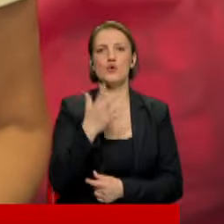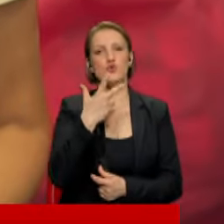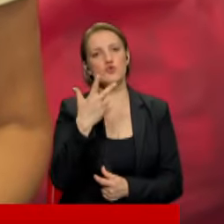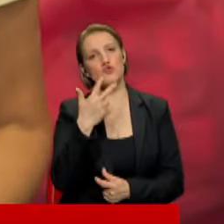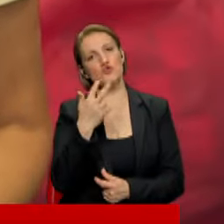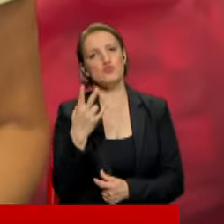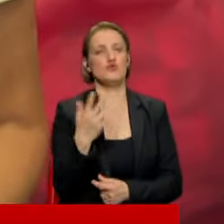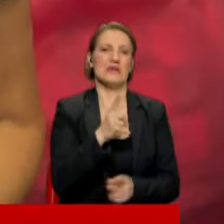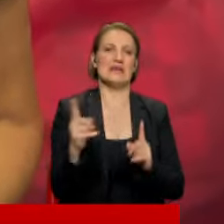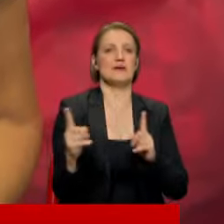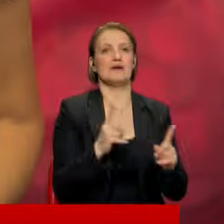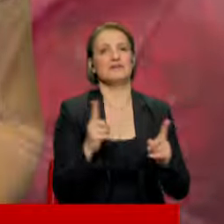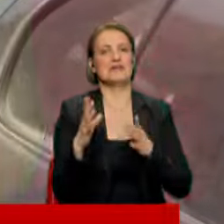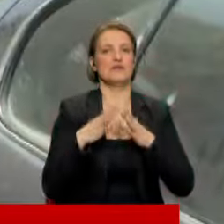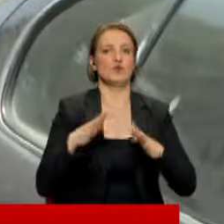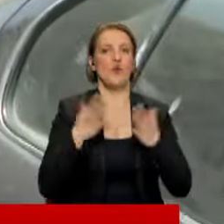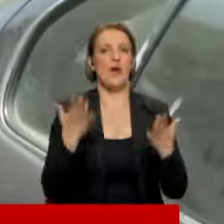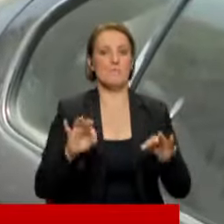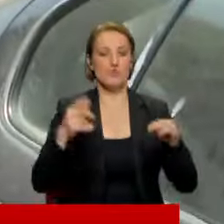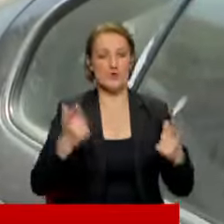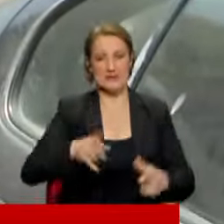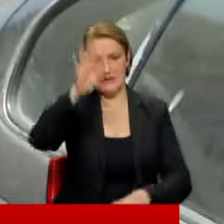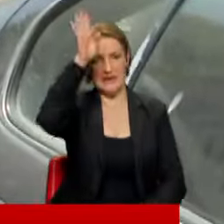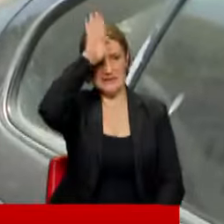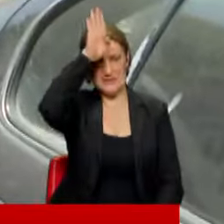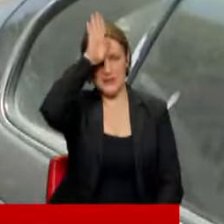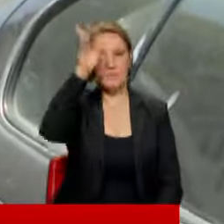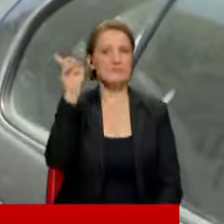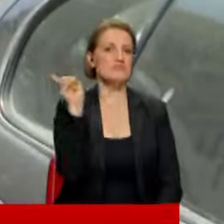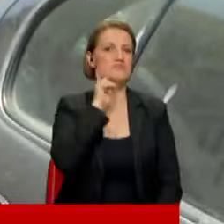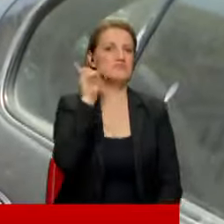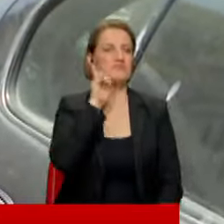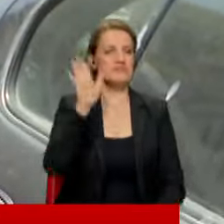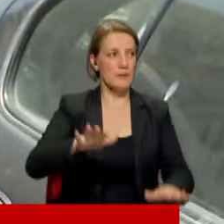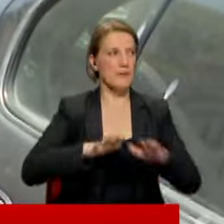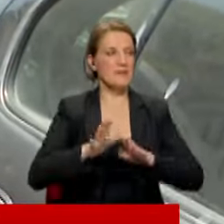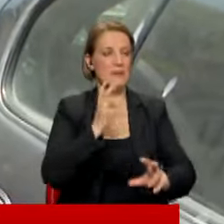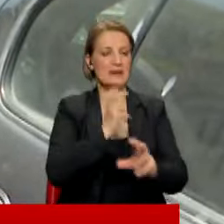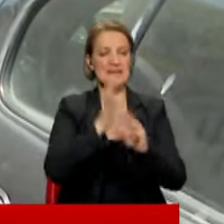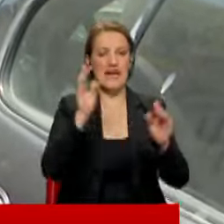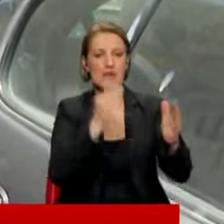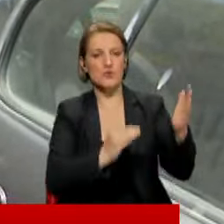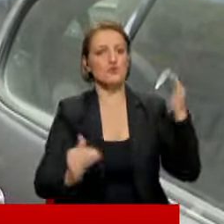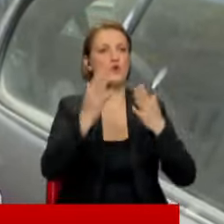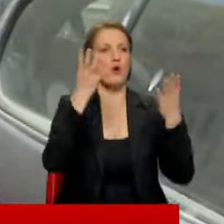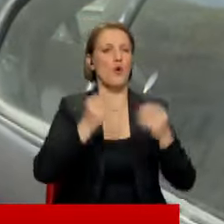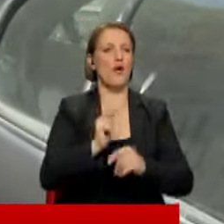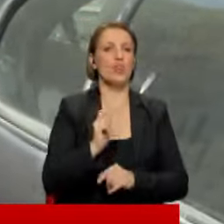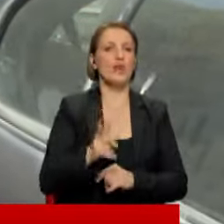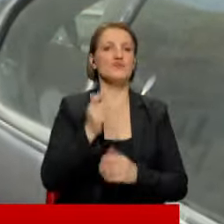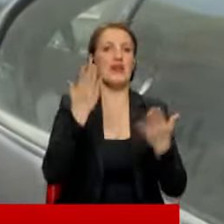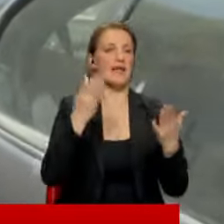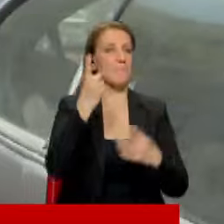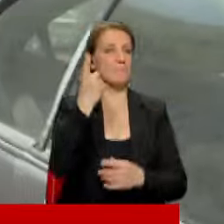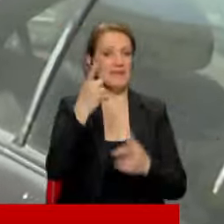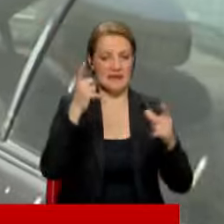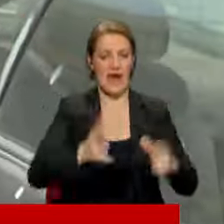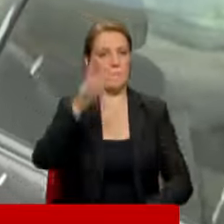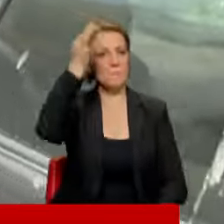3 3 küsürat gibi istiyorlar Burası İstanbul'un Gözde ama deprem riski en yüksek olan ilçelerinden biri